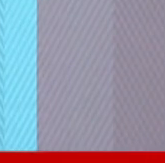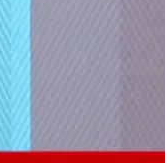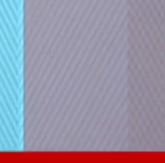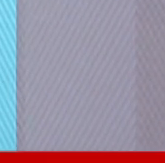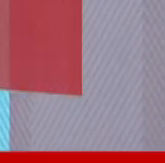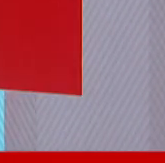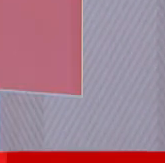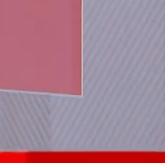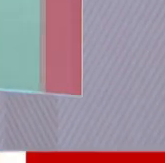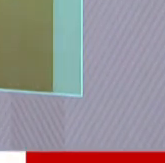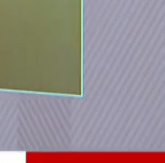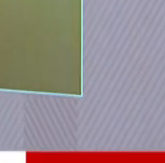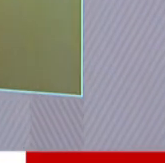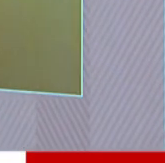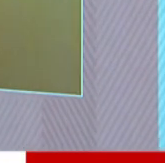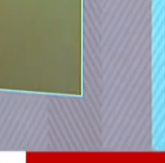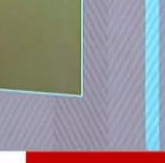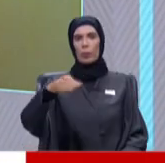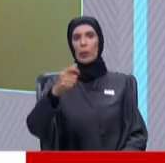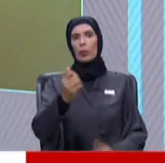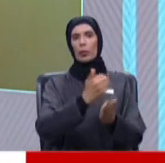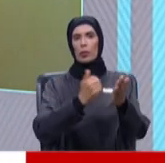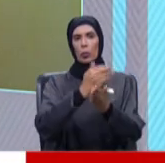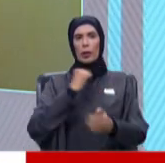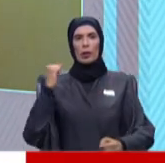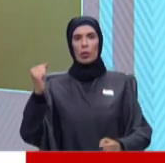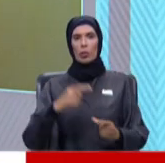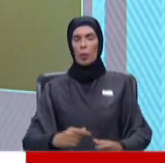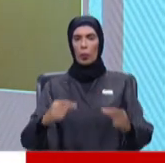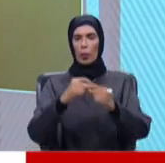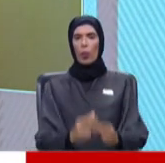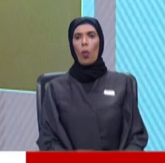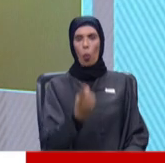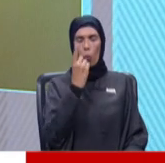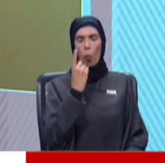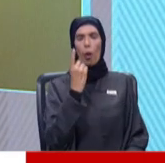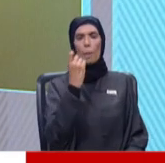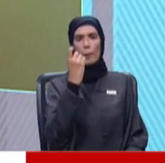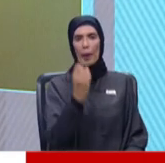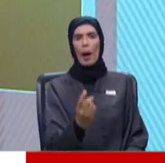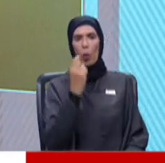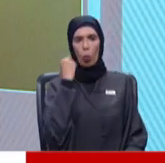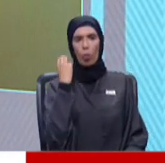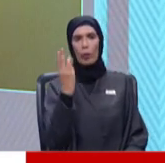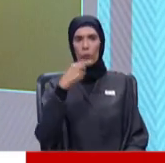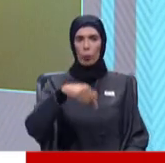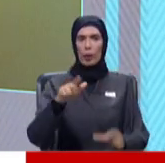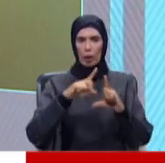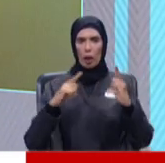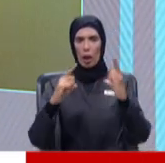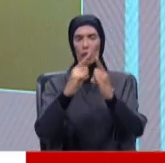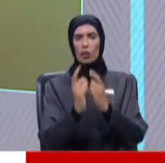ترأس معالي الشيخ سلمان بن خليفة الخليفة وزير المالية والاقتصاد الوطني الاجتماع 113 للجنة التعاون